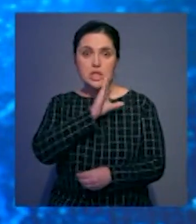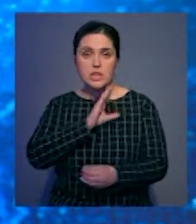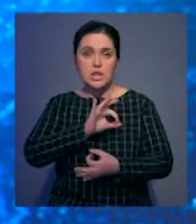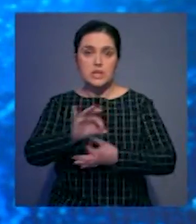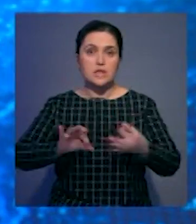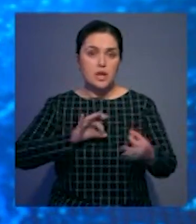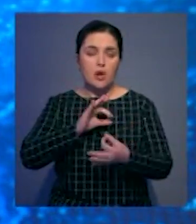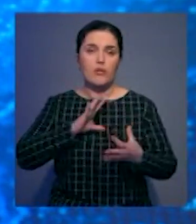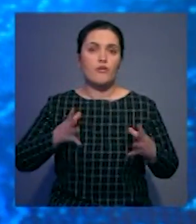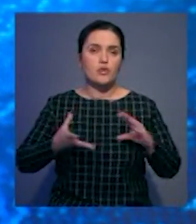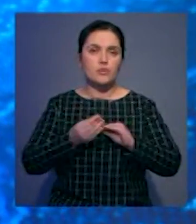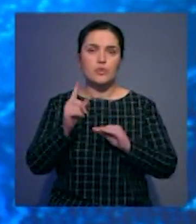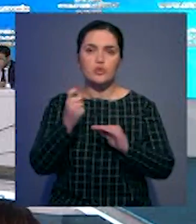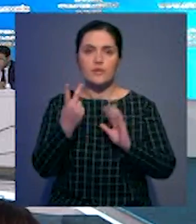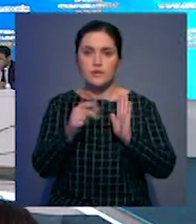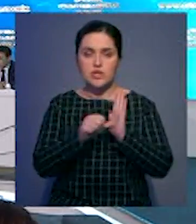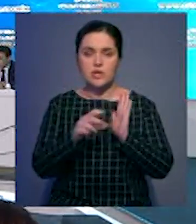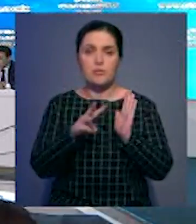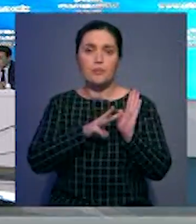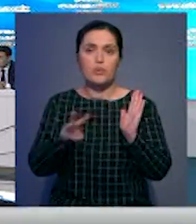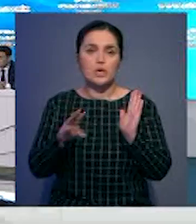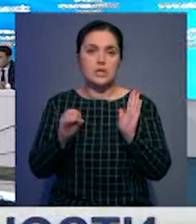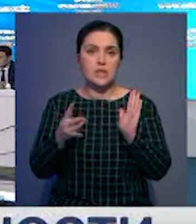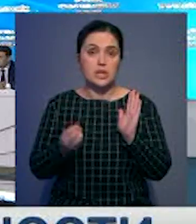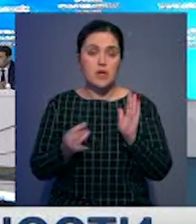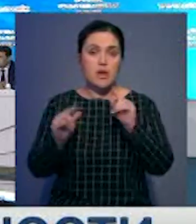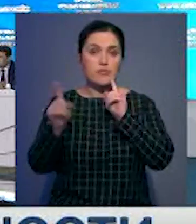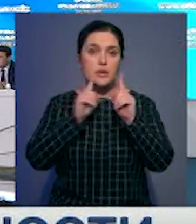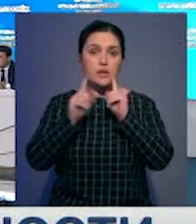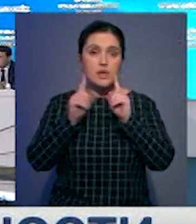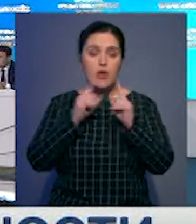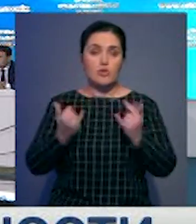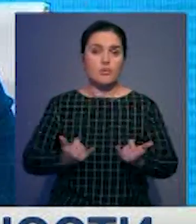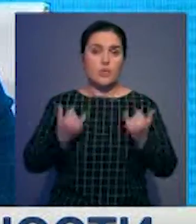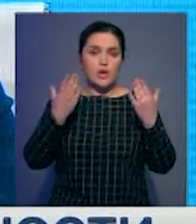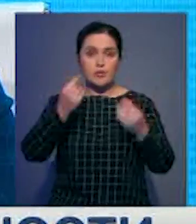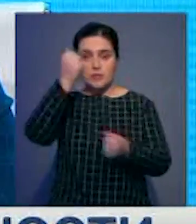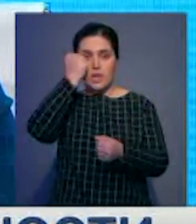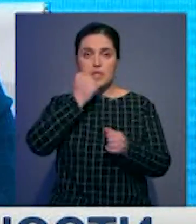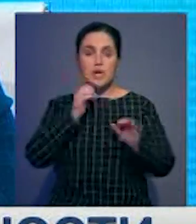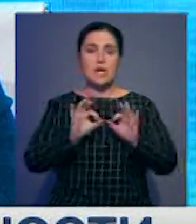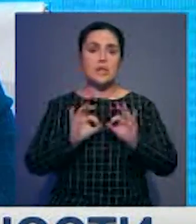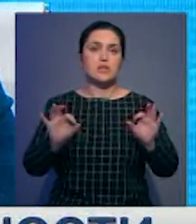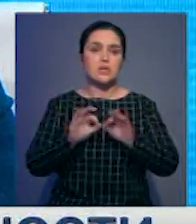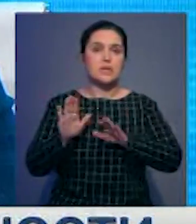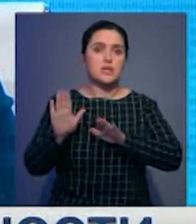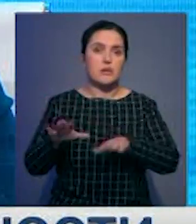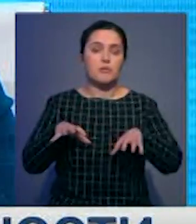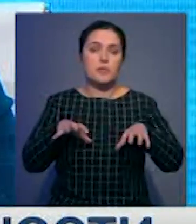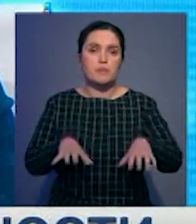матерям и сиротам на сумму 126 миллионов тенге. Об этом на брифинге, приуроченном ко Дню Благодарности,